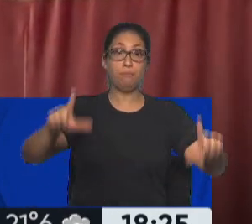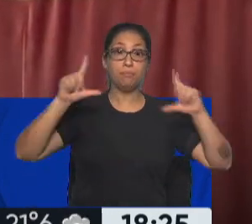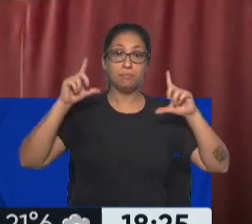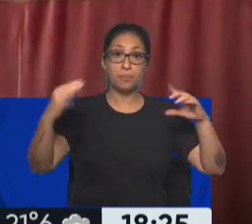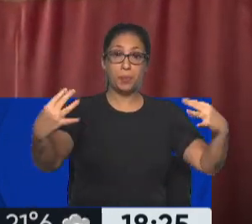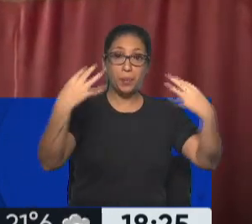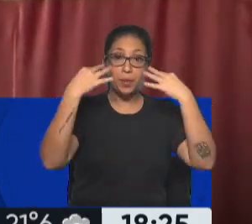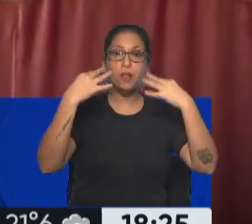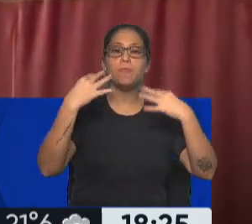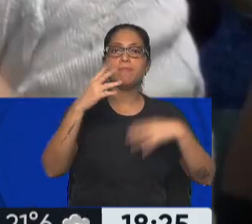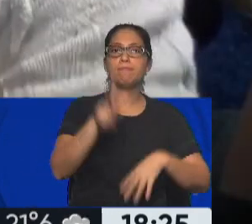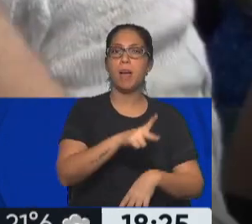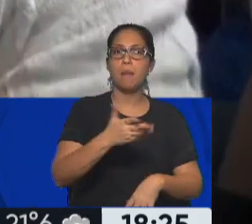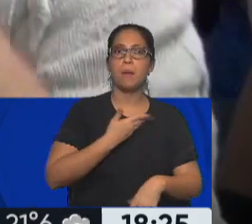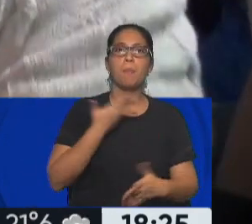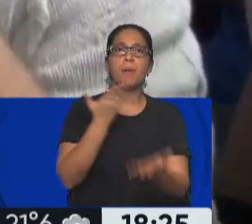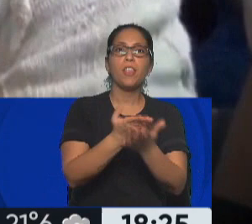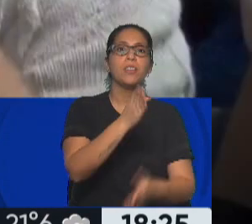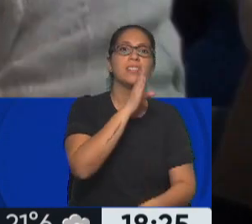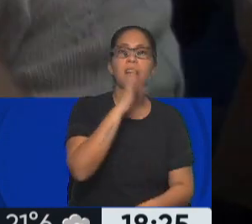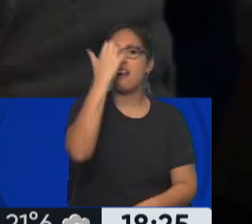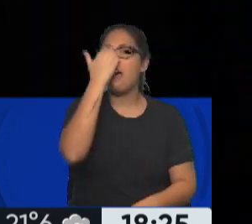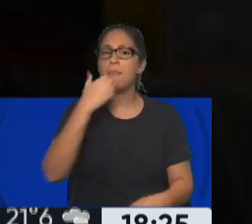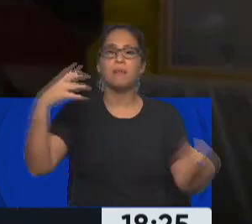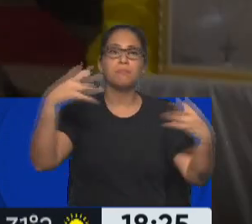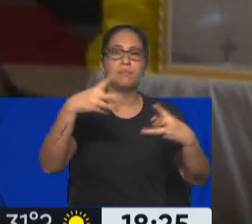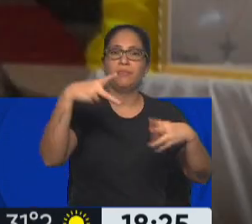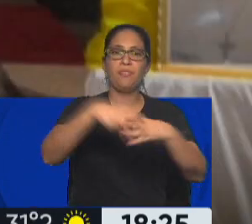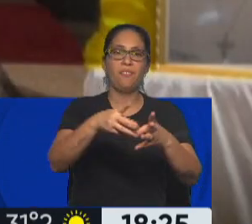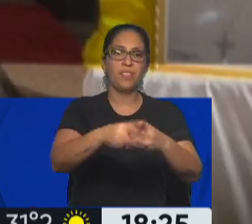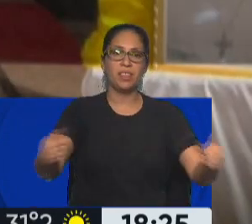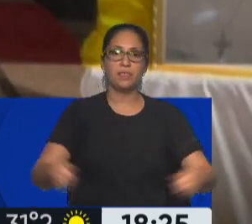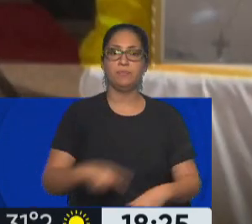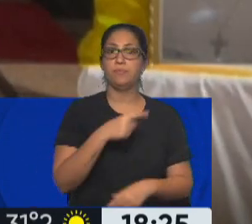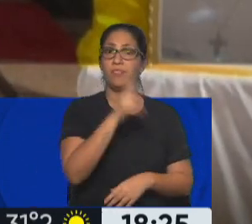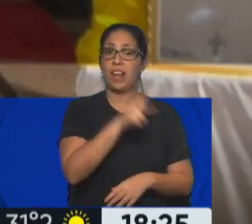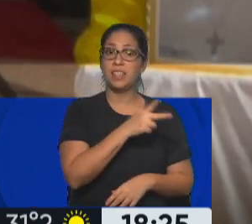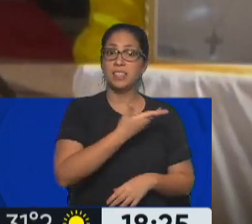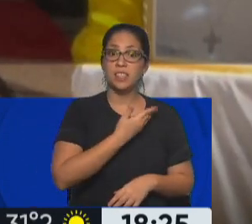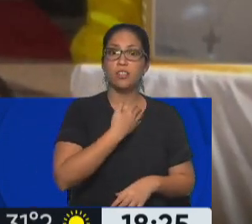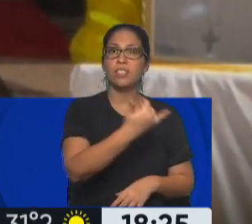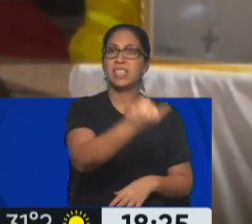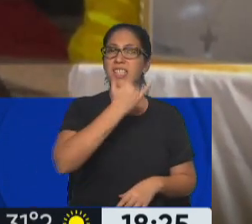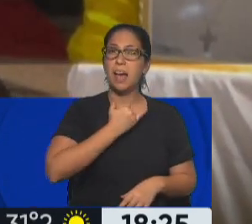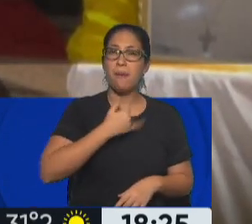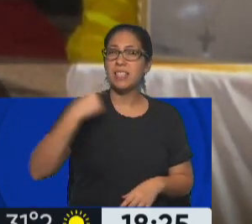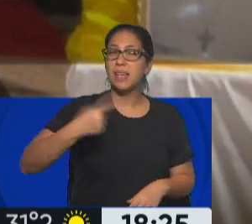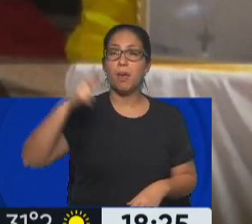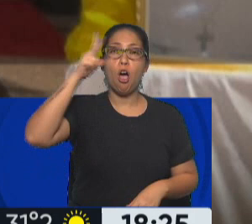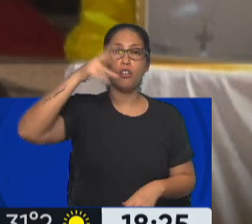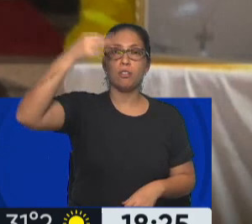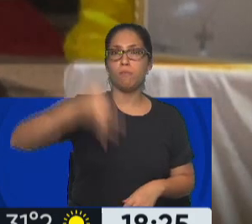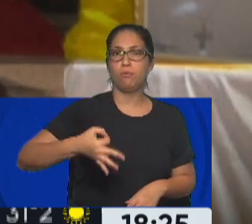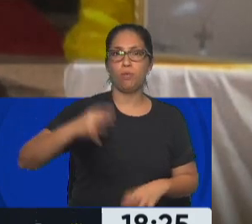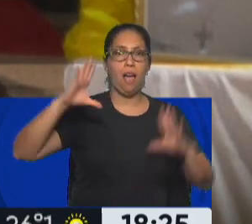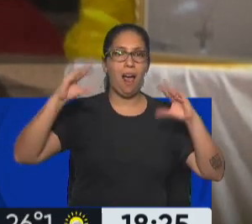pontífice pidió un alto el fuego entre Israel y Hamás. كان يتصل دايما الساعة 8 بالليل على درجة ان